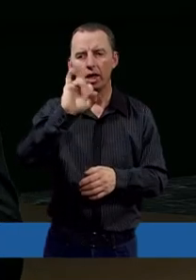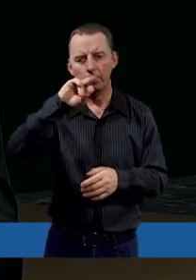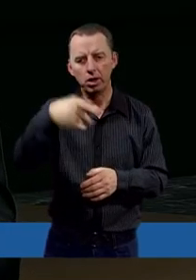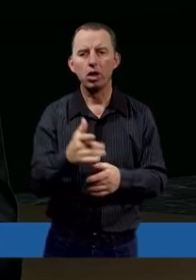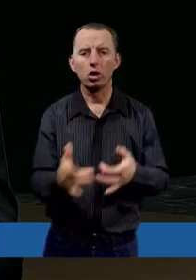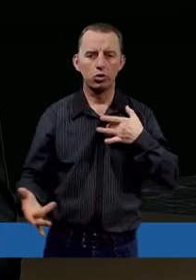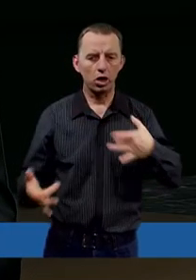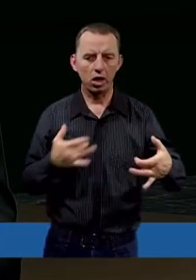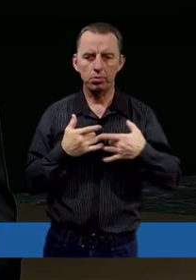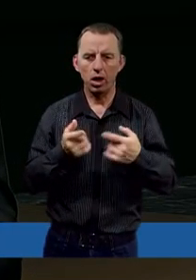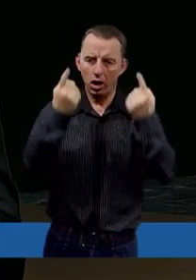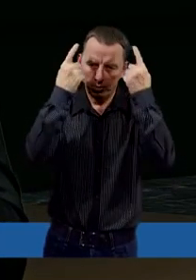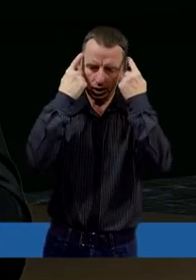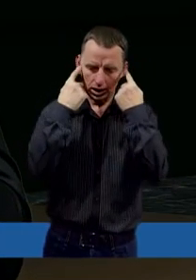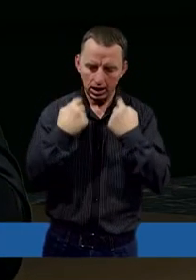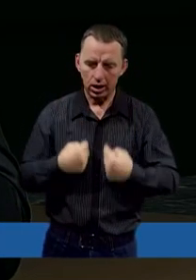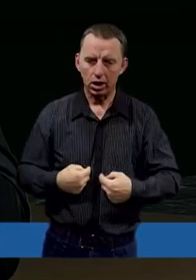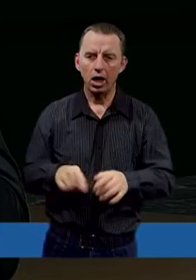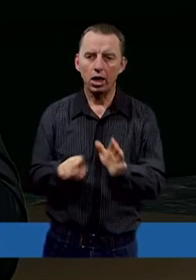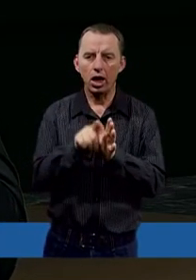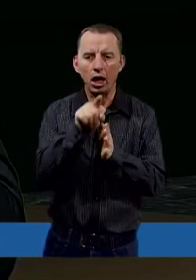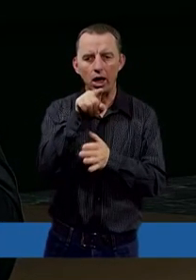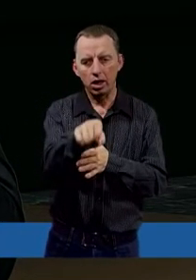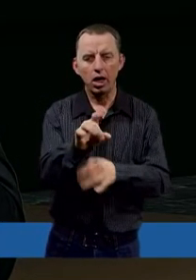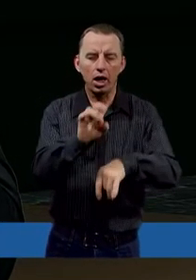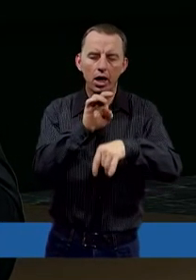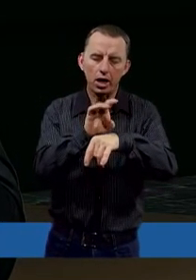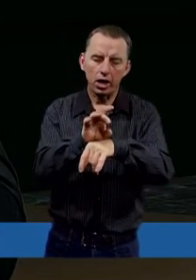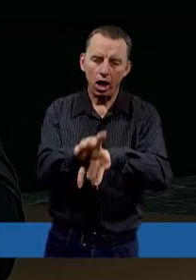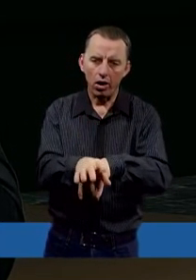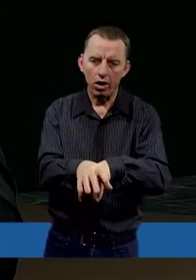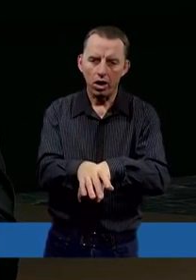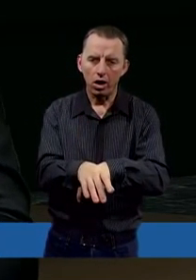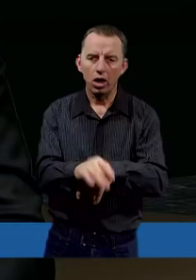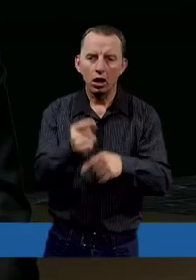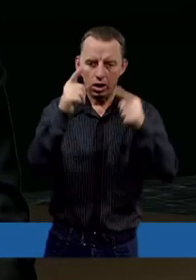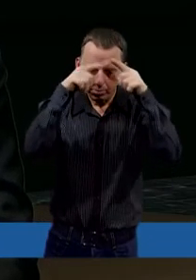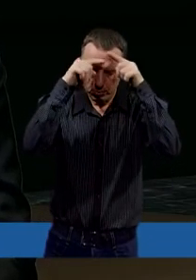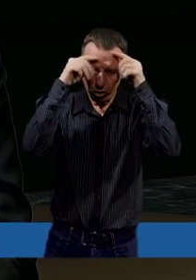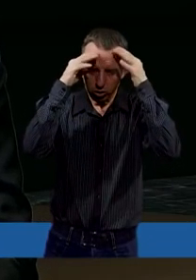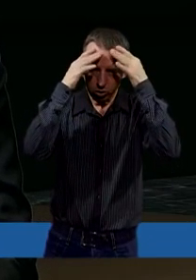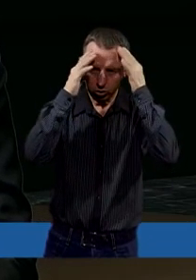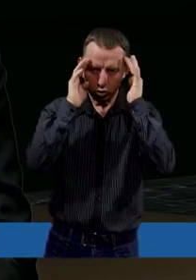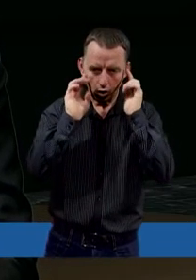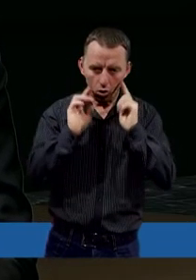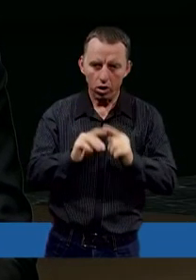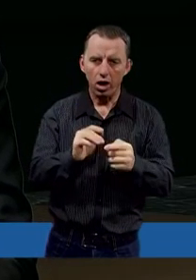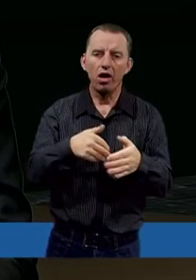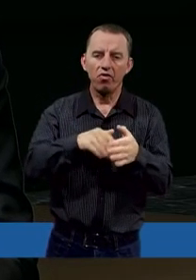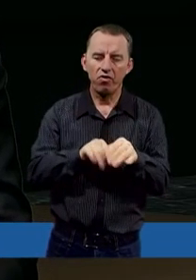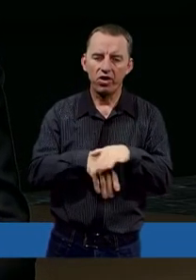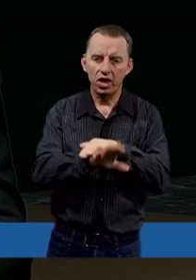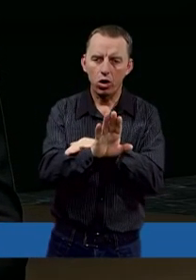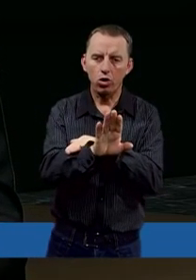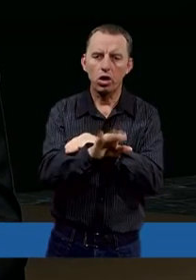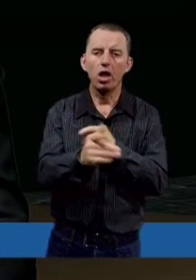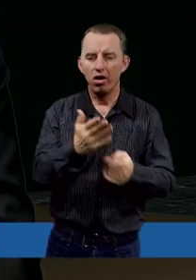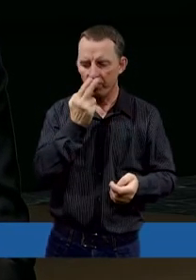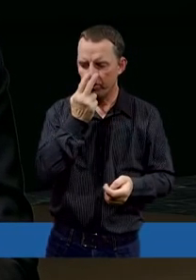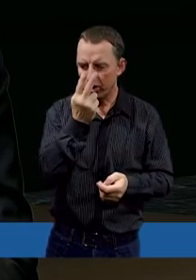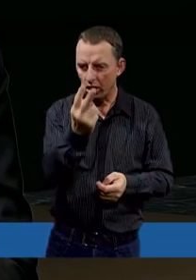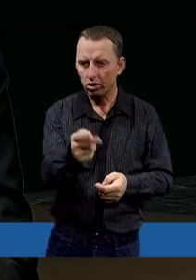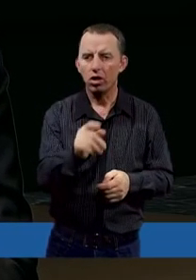cierpiał psychicznie. I dlatego krew z potem z czoła mu wychodziła. I mi się wydaje, że